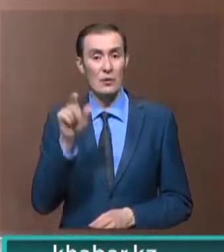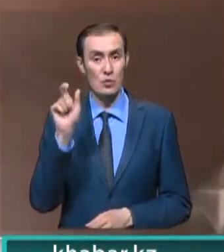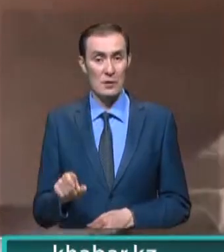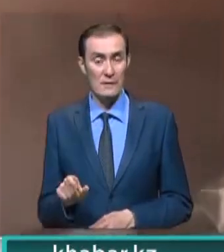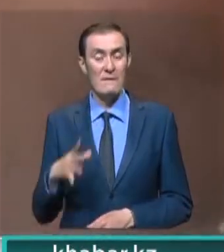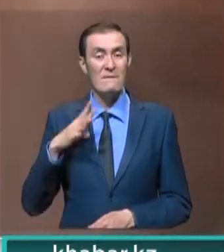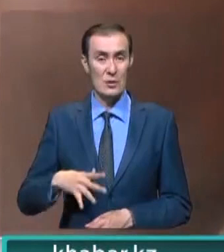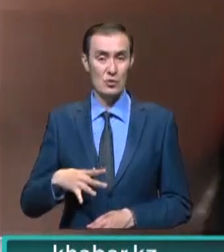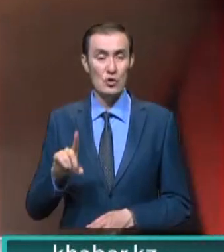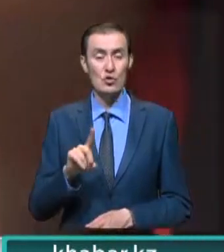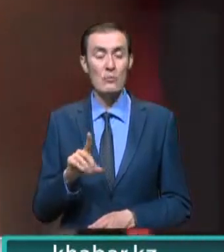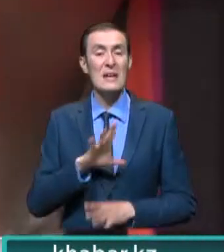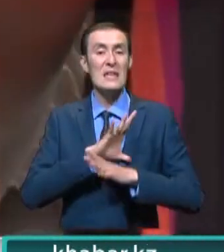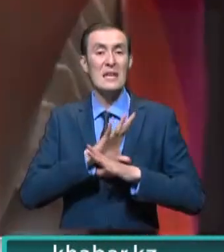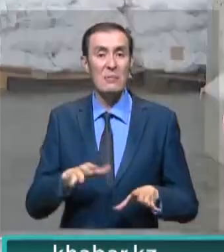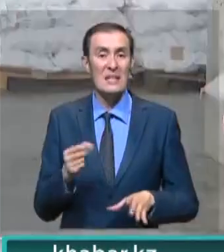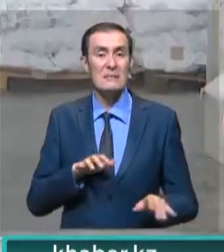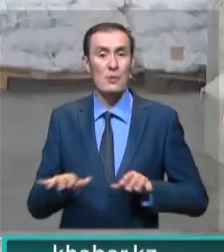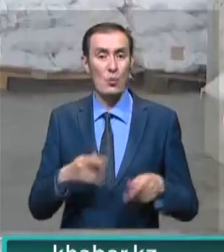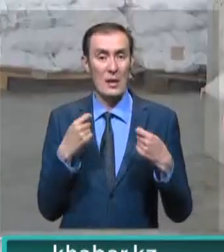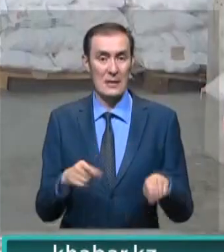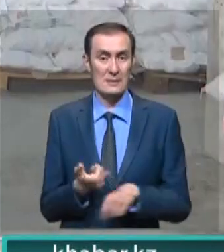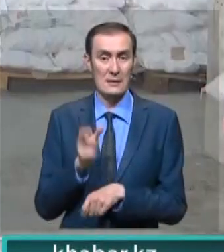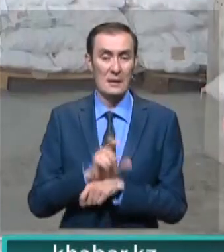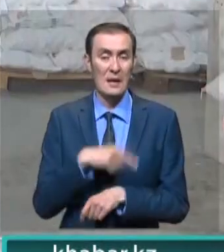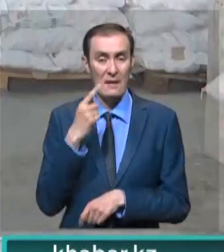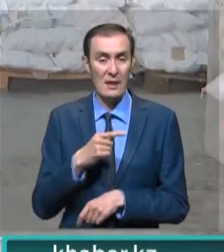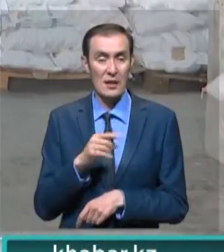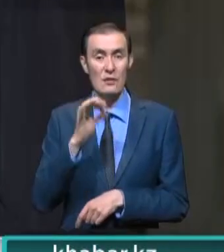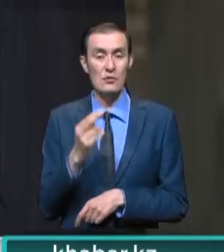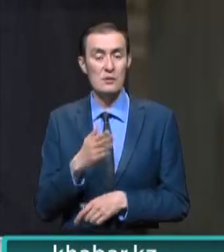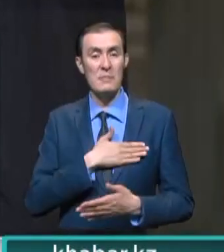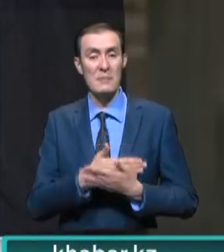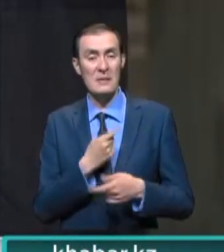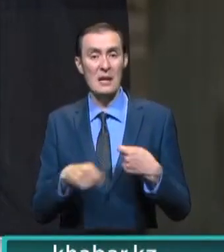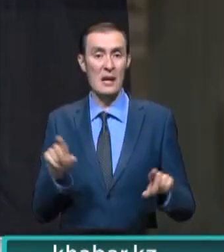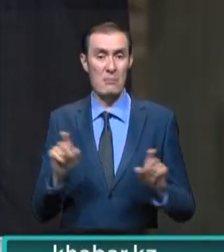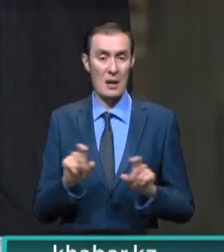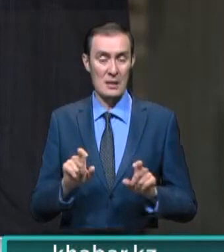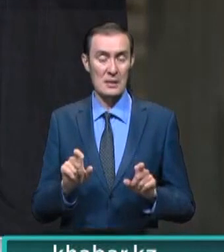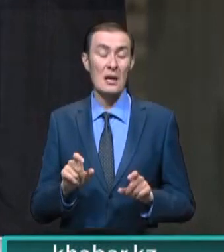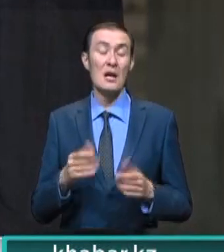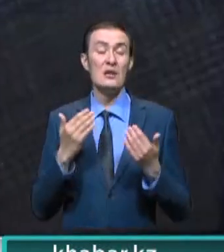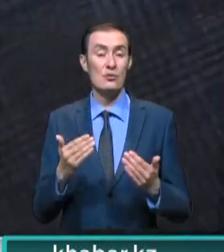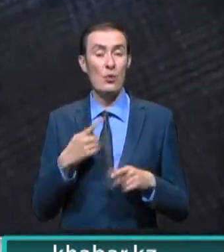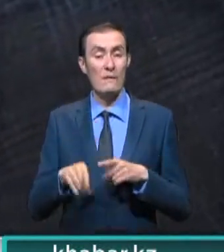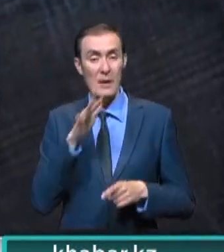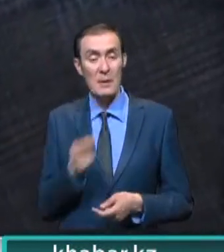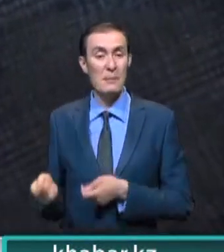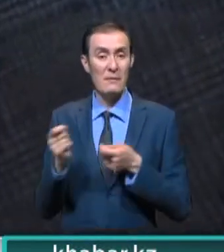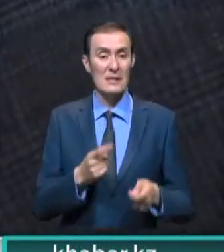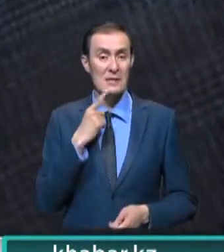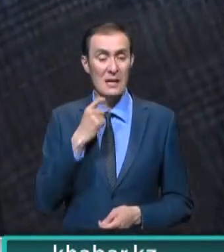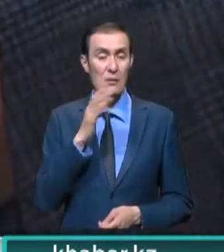ввели вынужденно, чтобы избежать спекуляции, говорят сотрудники социально-предпринимательской корпорации. В ближайшее время завозить